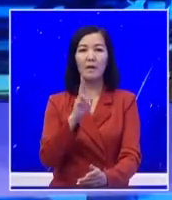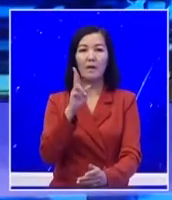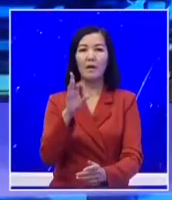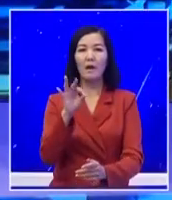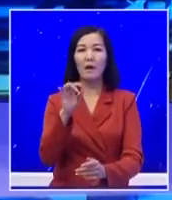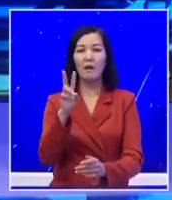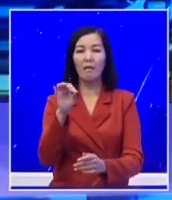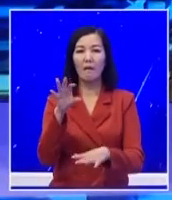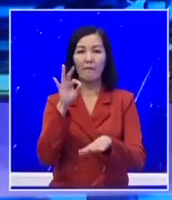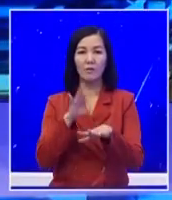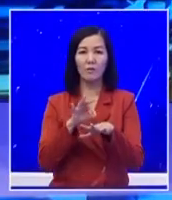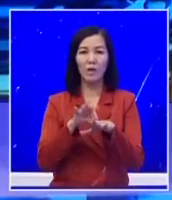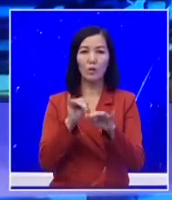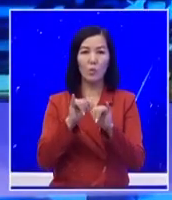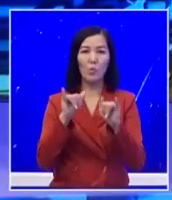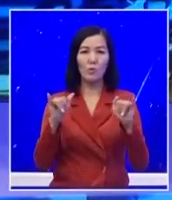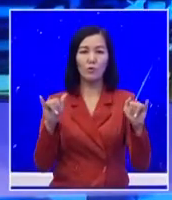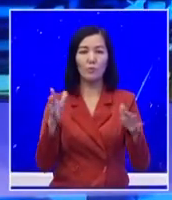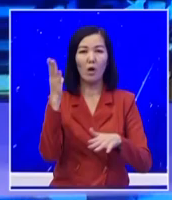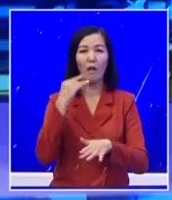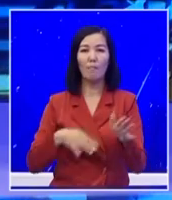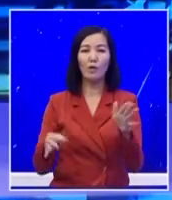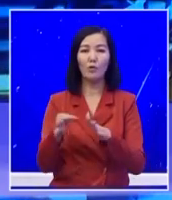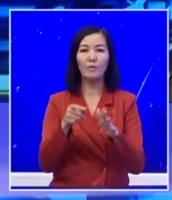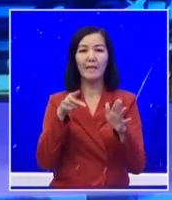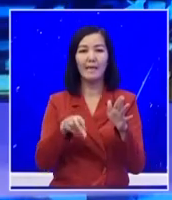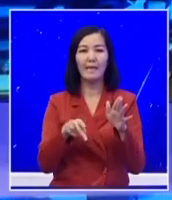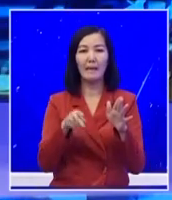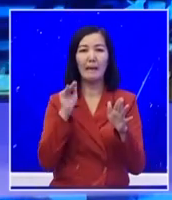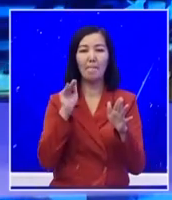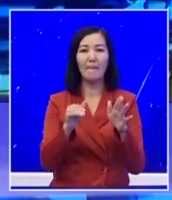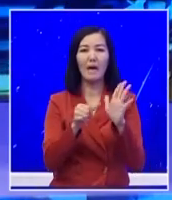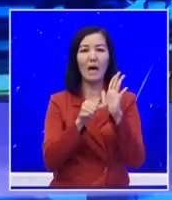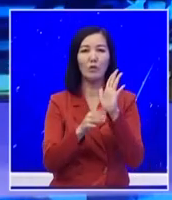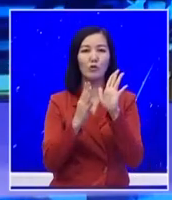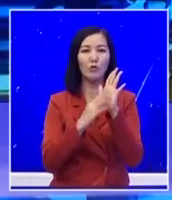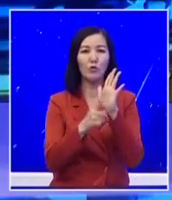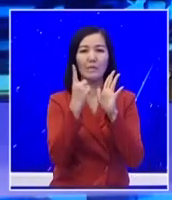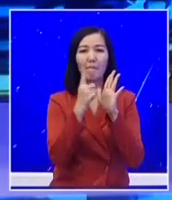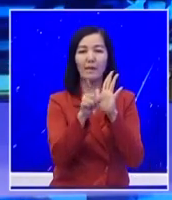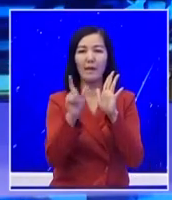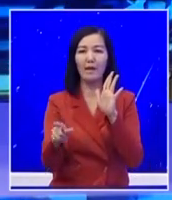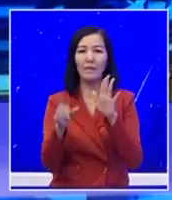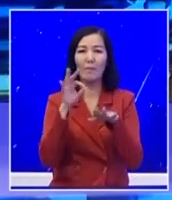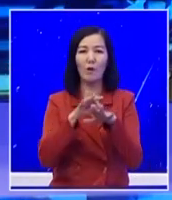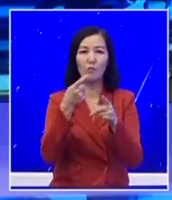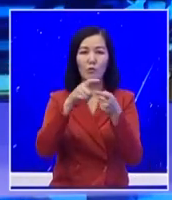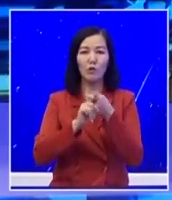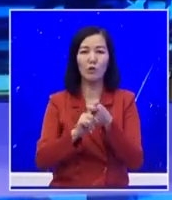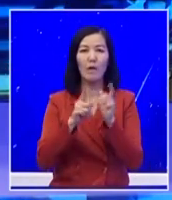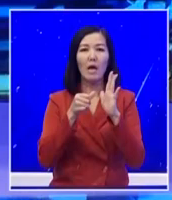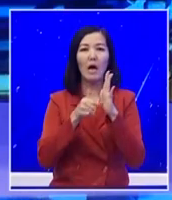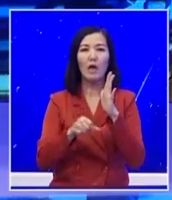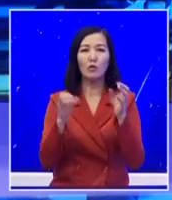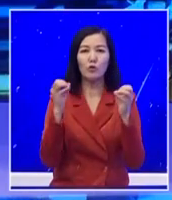Коронавирус індеті өңірде өршіп тұр. Алматы облысында 2691 адам COVID-19 жұқтырып, 610-ы